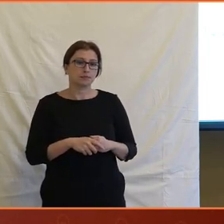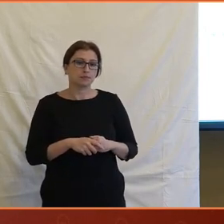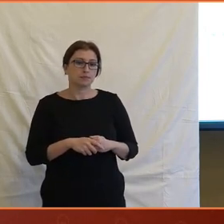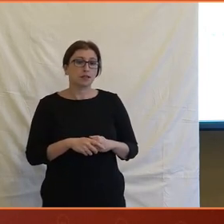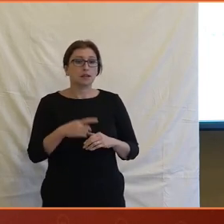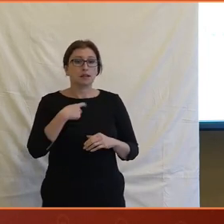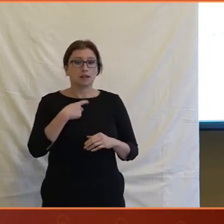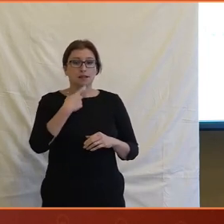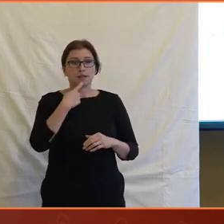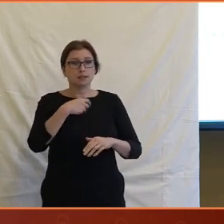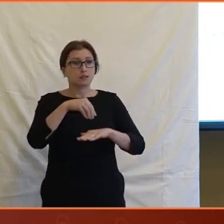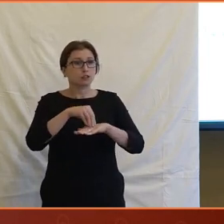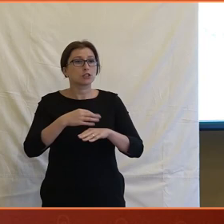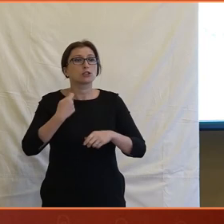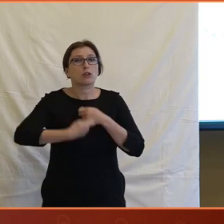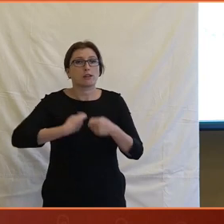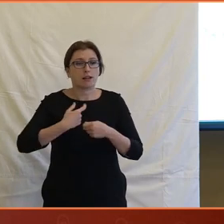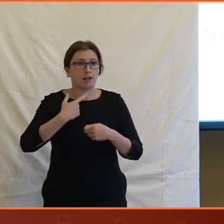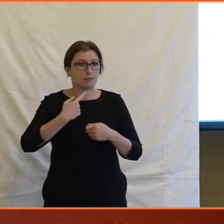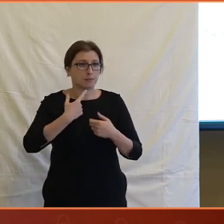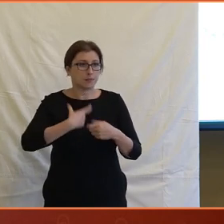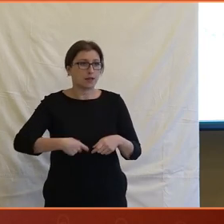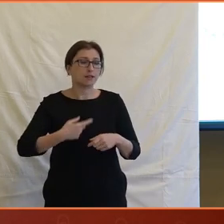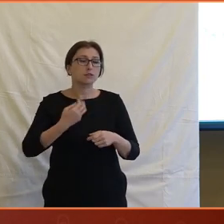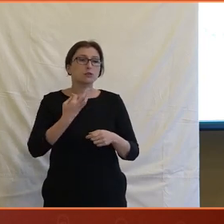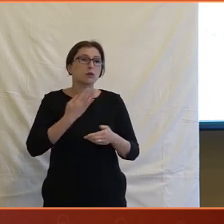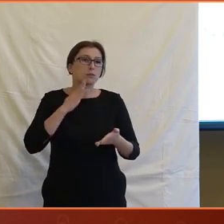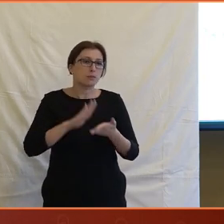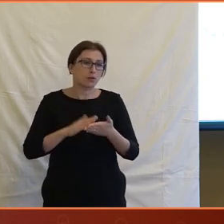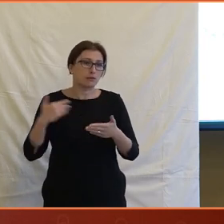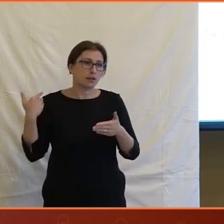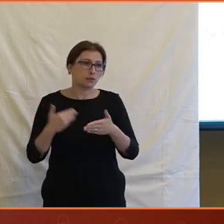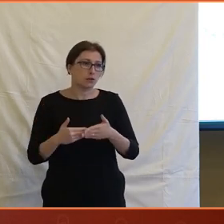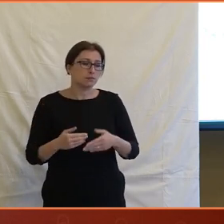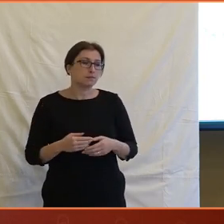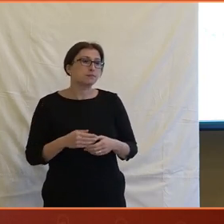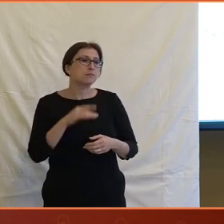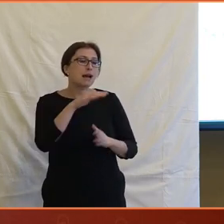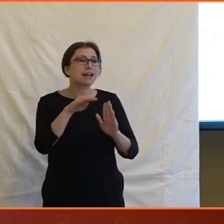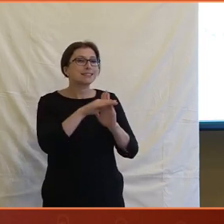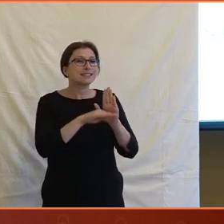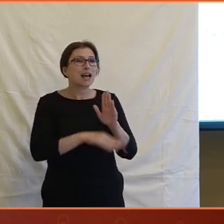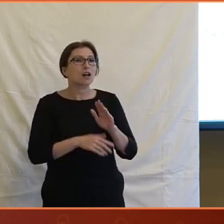Já se chtěl říct totiž, co děláme, respektive co jsme už udělali. Existuje zákon